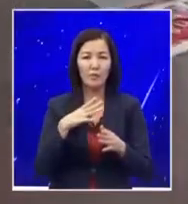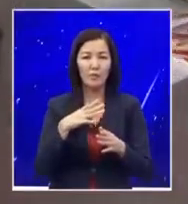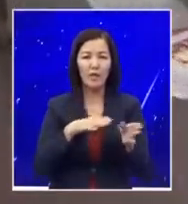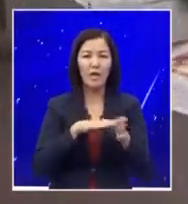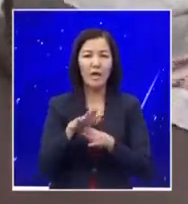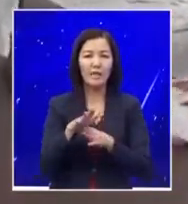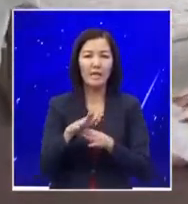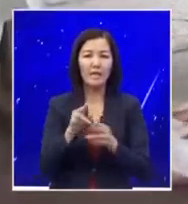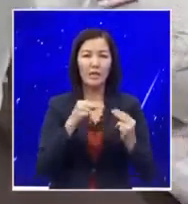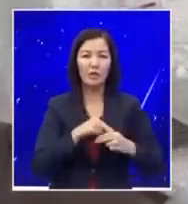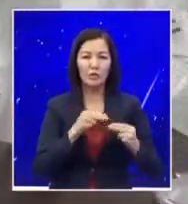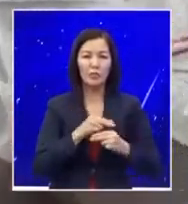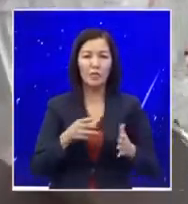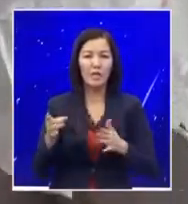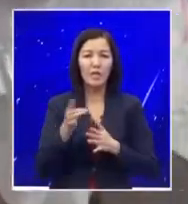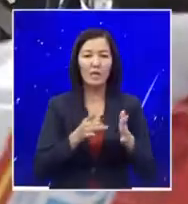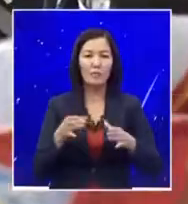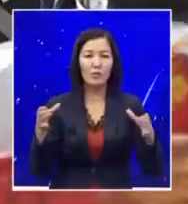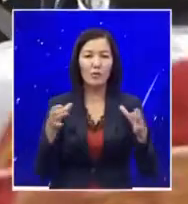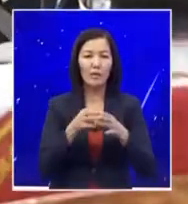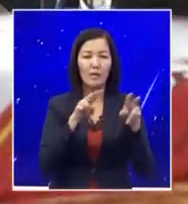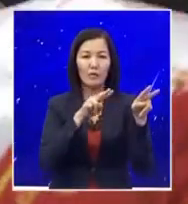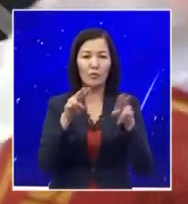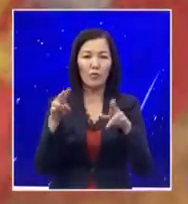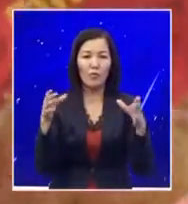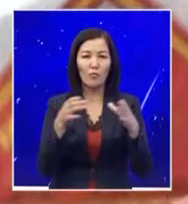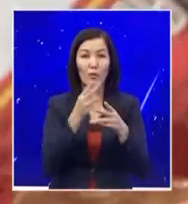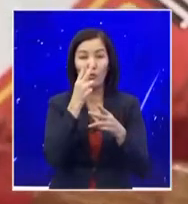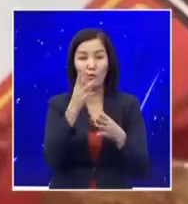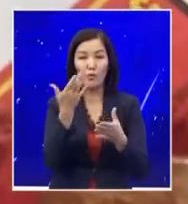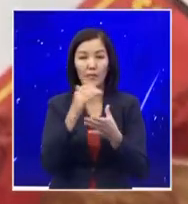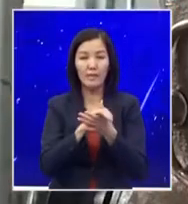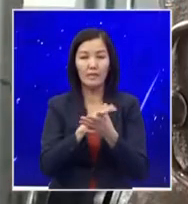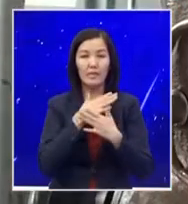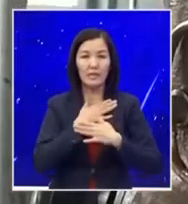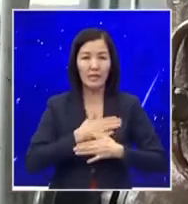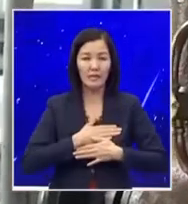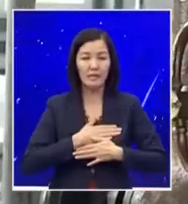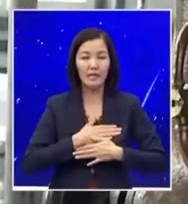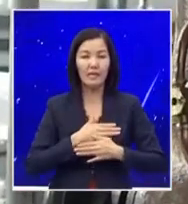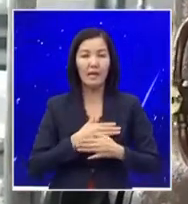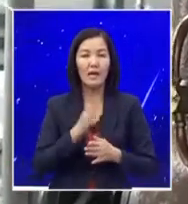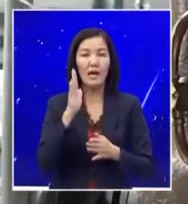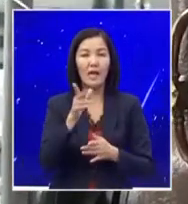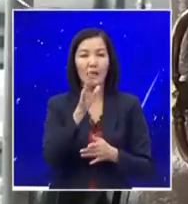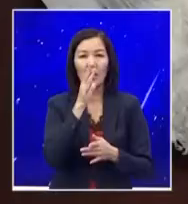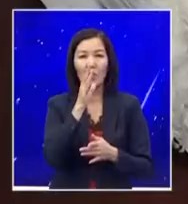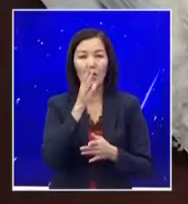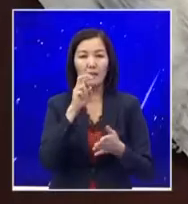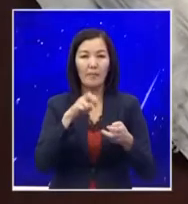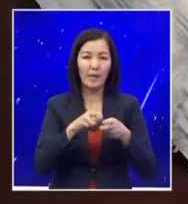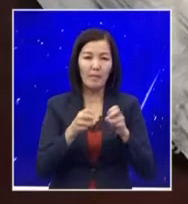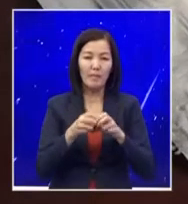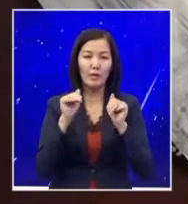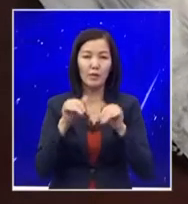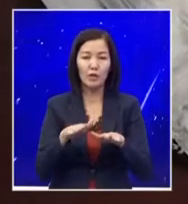атқарылып жатқан жұмыс жайын республикалық мониторингтік бақылау тобы көрді. Бағамда да ой түйді. Алдағы уақытта түйткілді